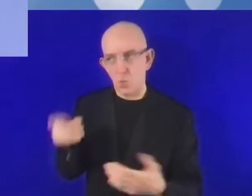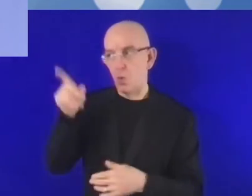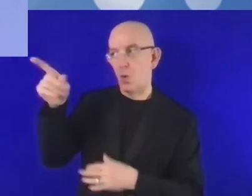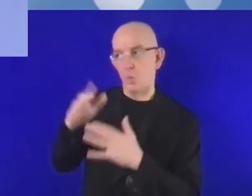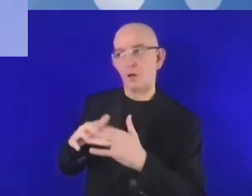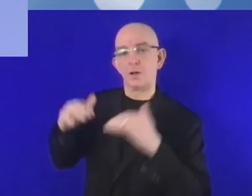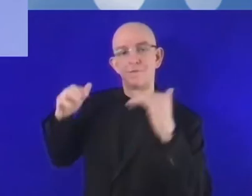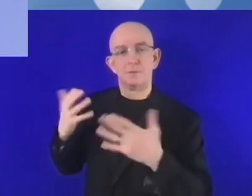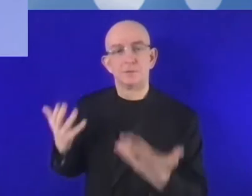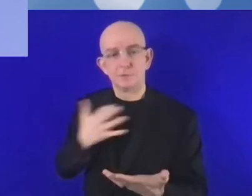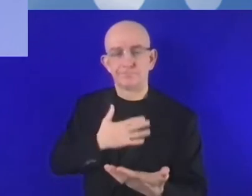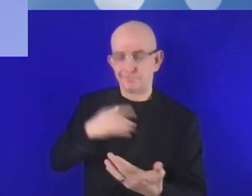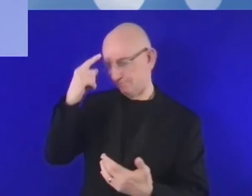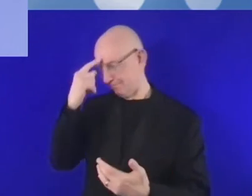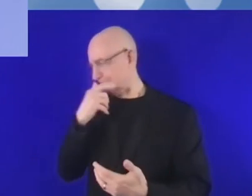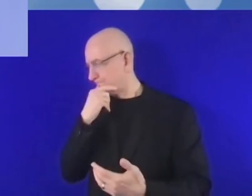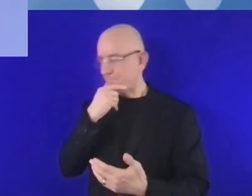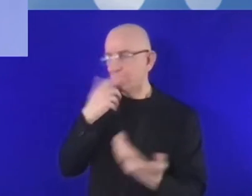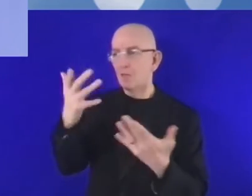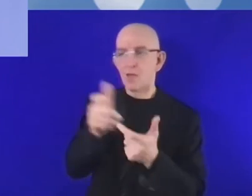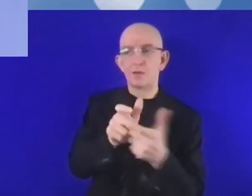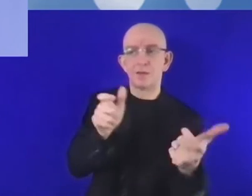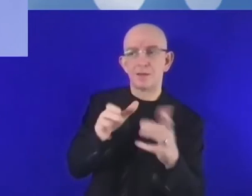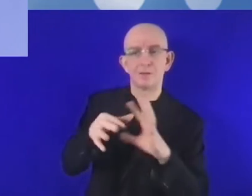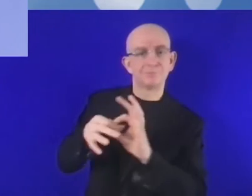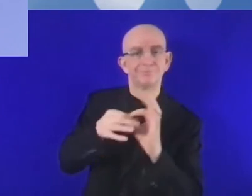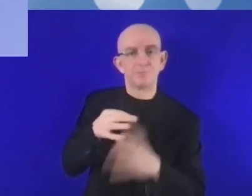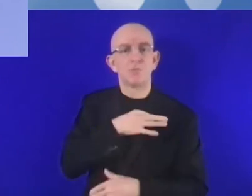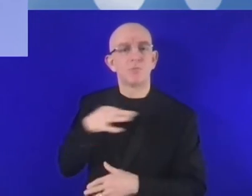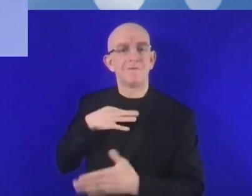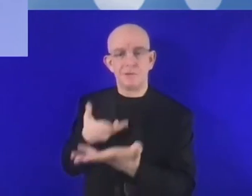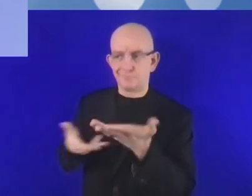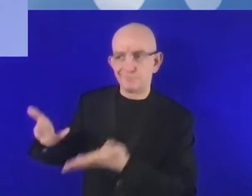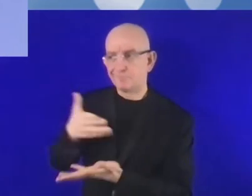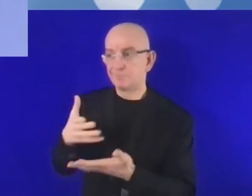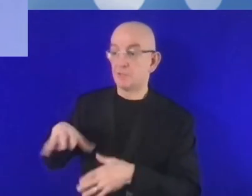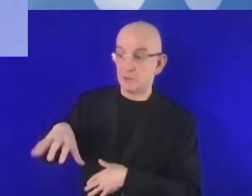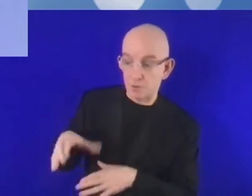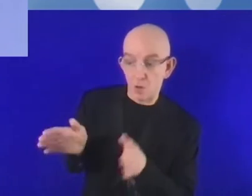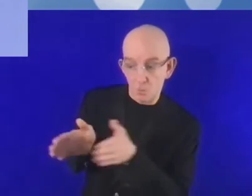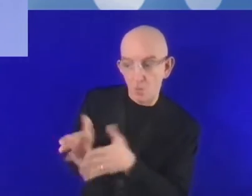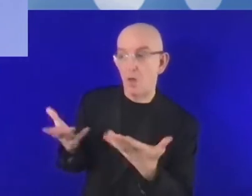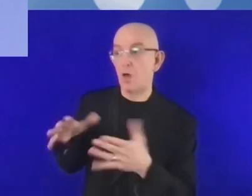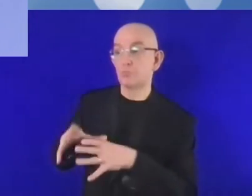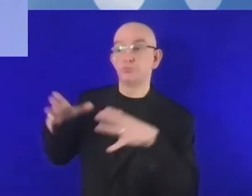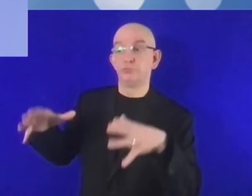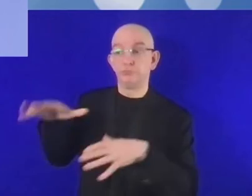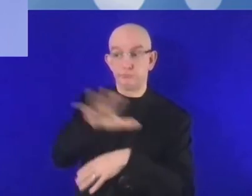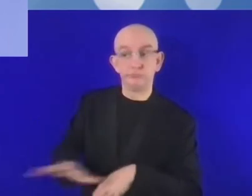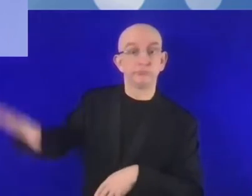государственный сектор, региональные местные власти должны вкладывать капитал в инфраструктуру. Это